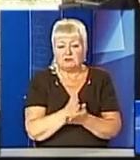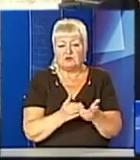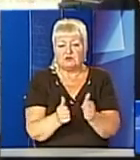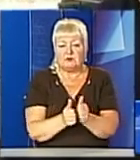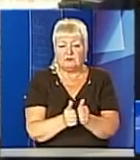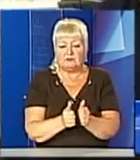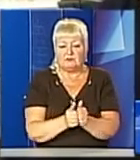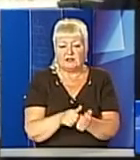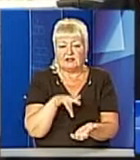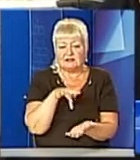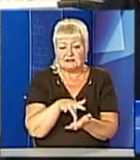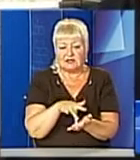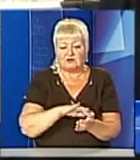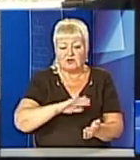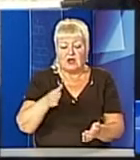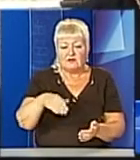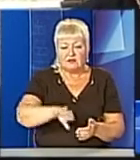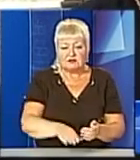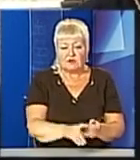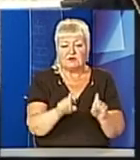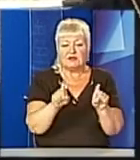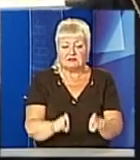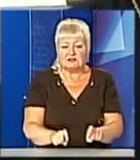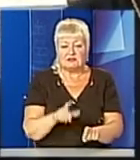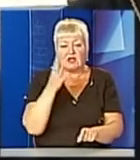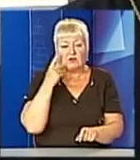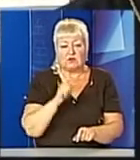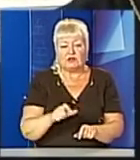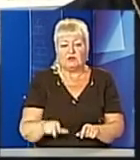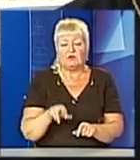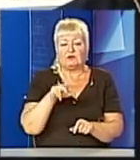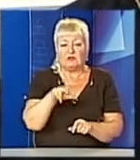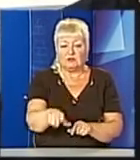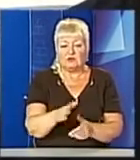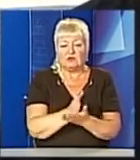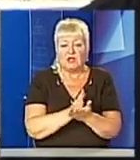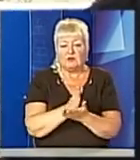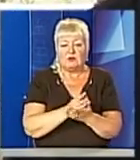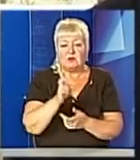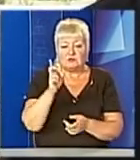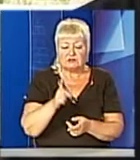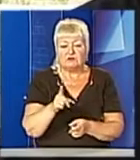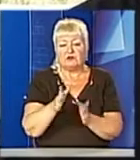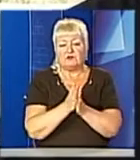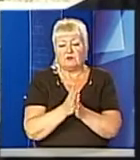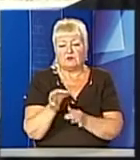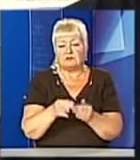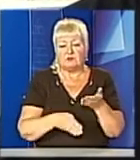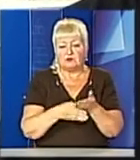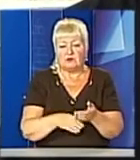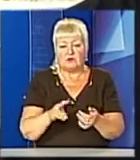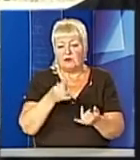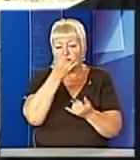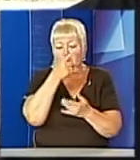цього центру на сходах сидять, і люди, коли йдуть на богослужіння, то вони якби просять про допомогу. Ну, ми не можемо